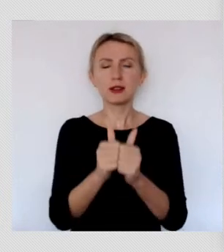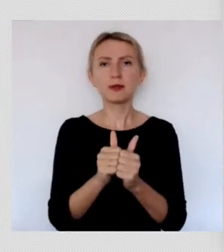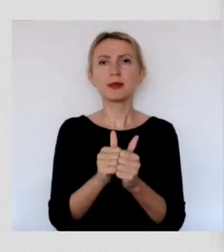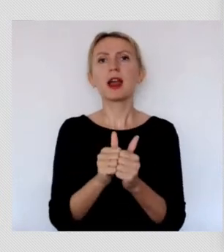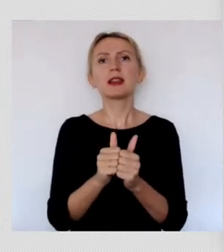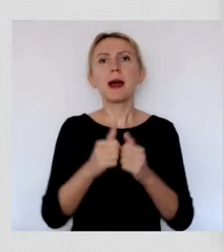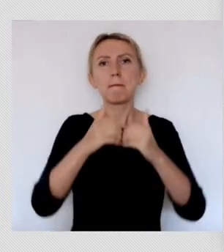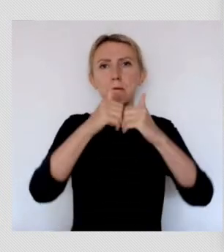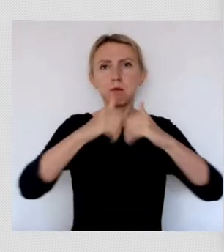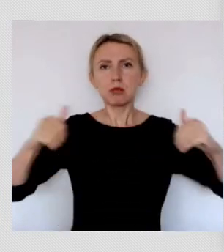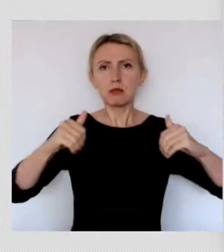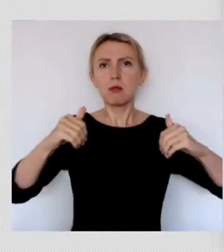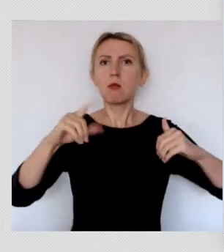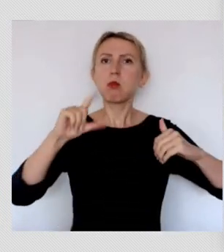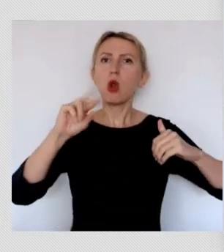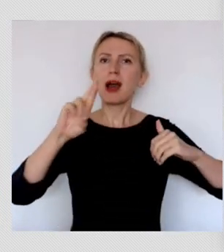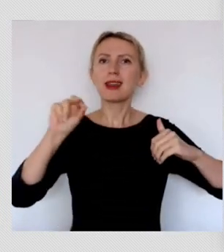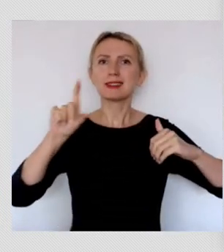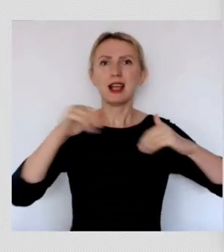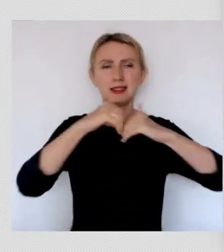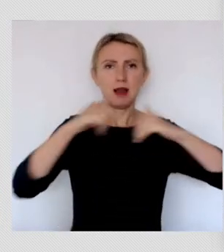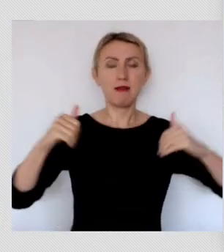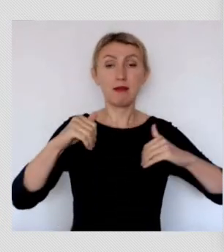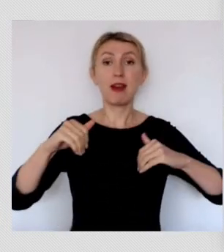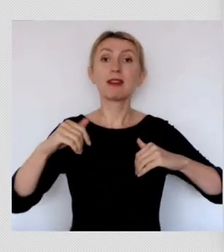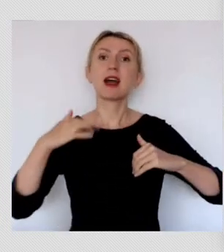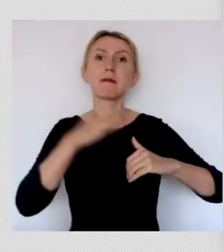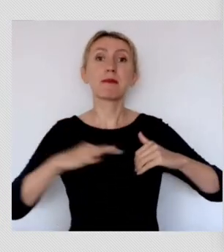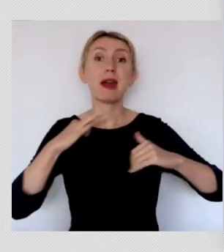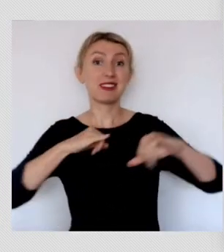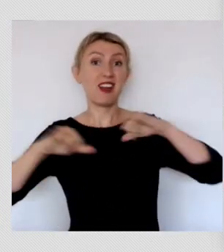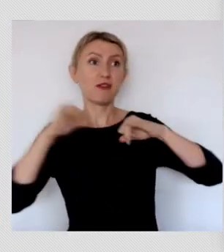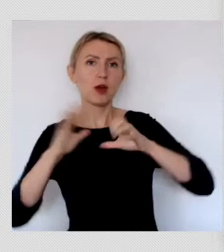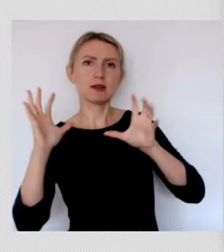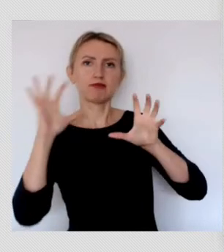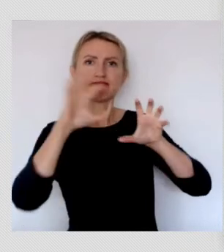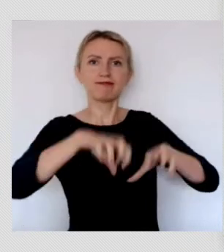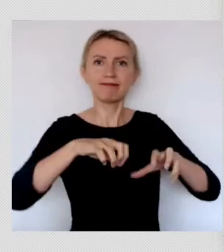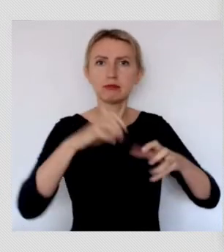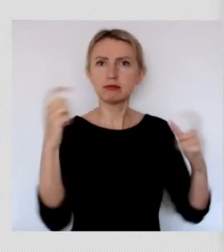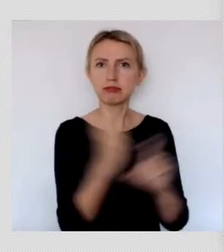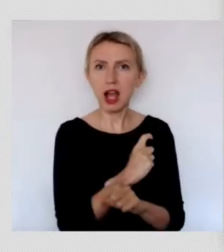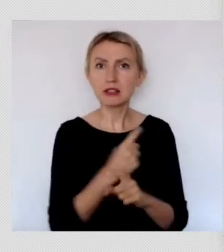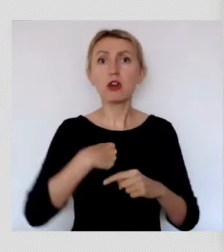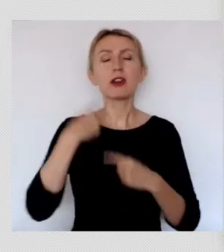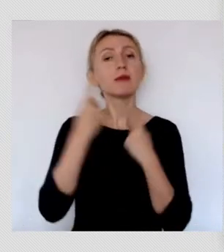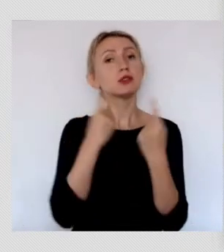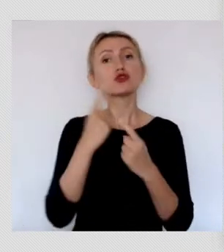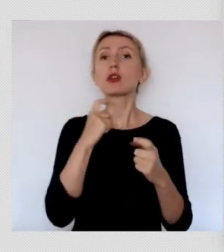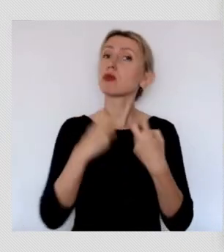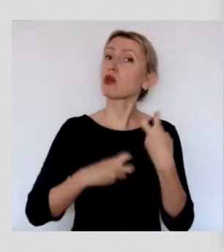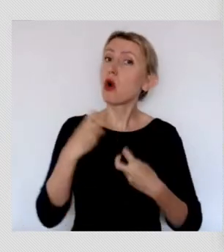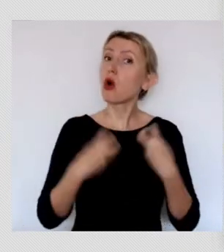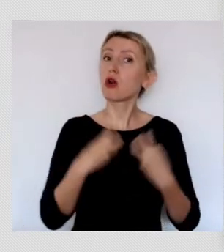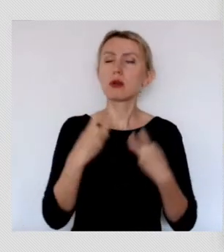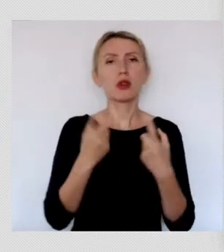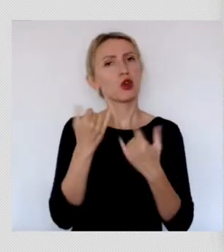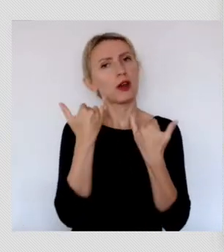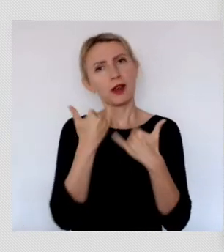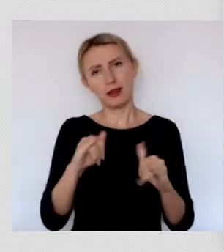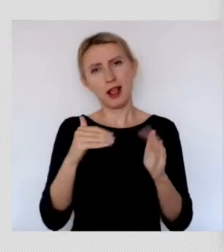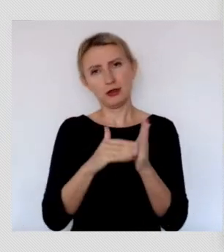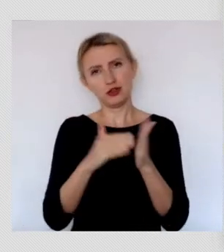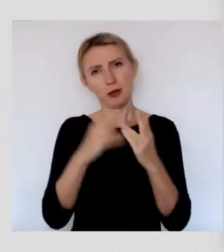polaryzacja, zawłaszczanie państwa przez partie rządzące i myślę, że te problemy zupełnie inaczej, należy na nie inaczej